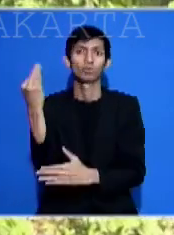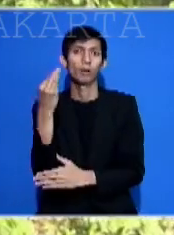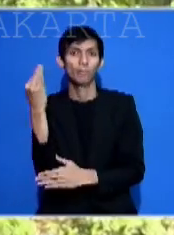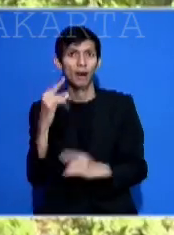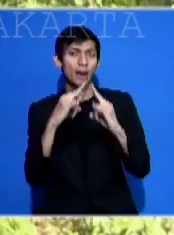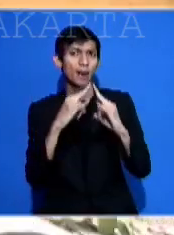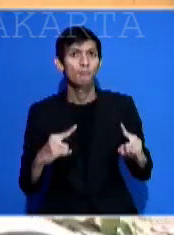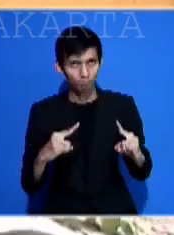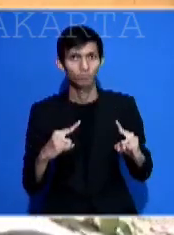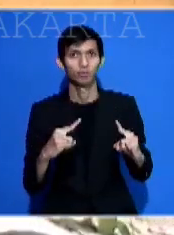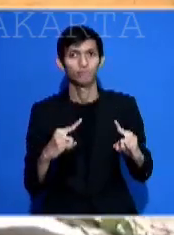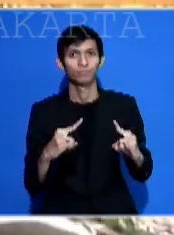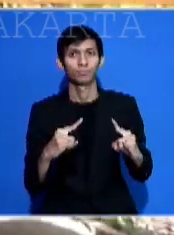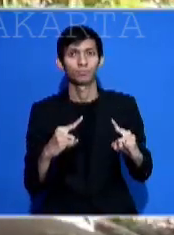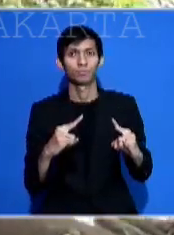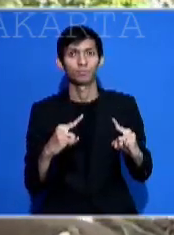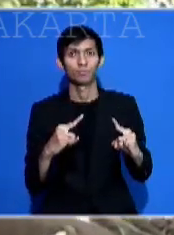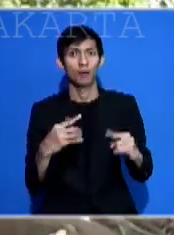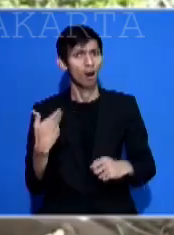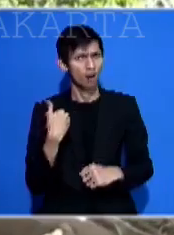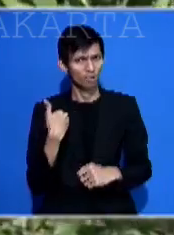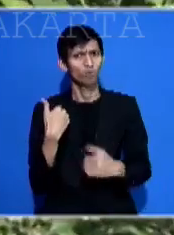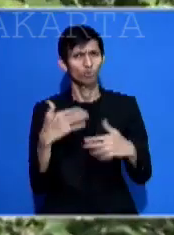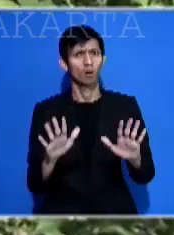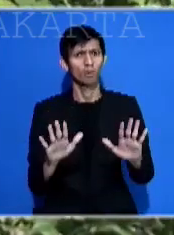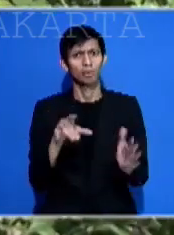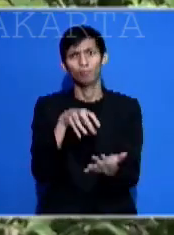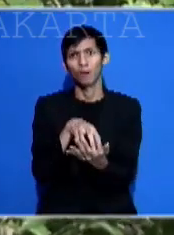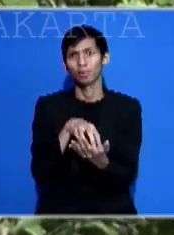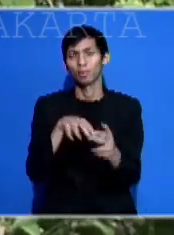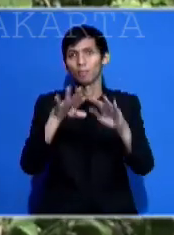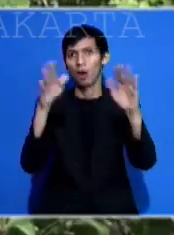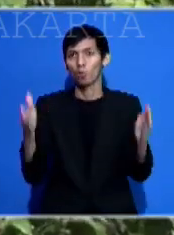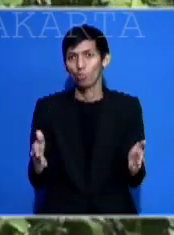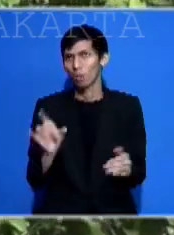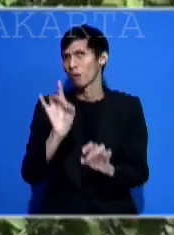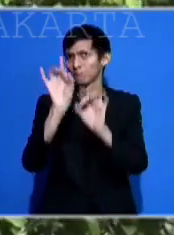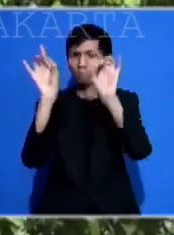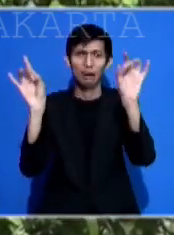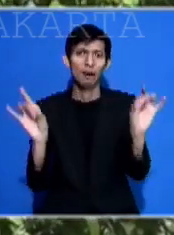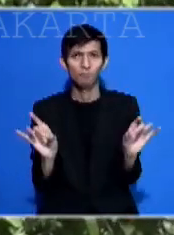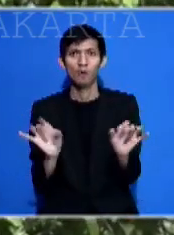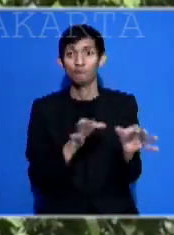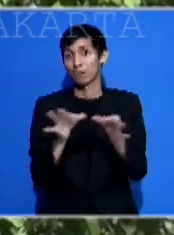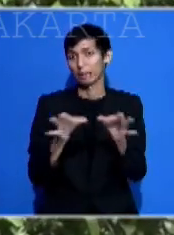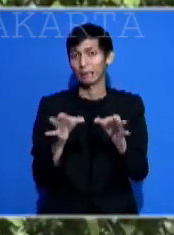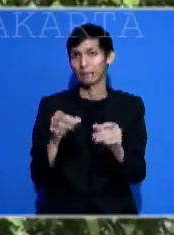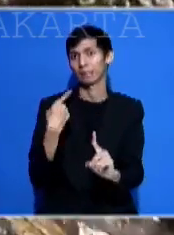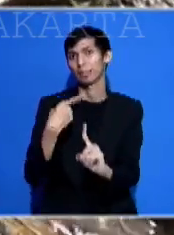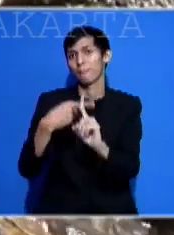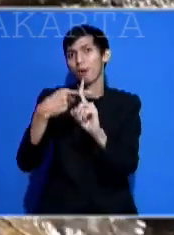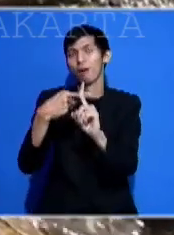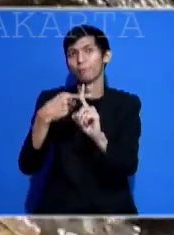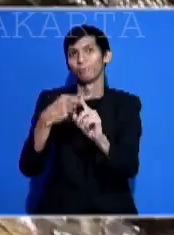papan menika ugi sampun dipun jangkepi wontenipun pendapi panggung sarta srana sanesipun. Dipun pratelakaken dening Setyo Pambudi,